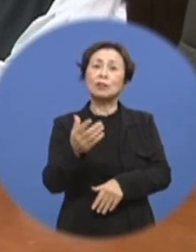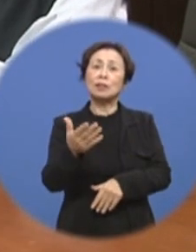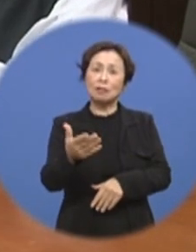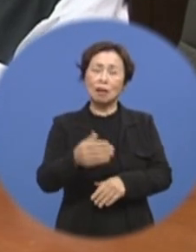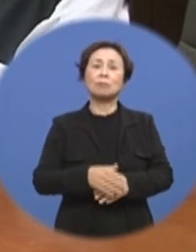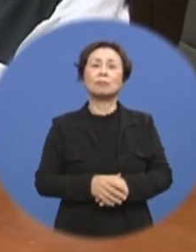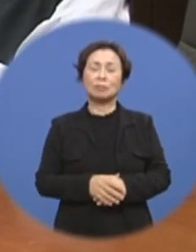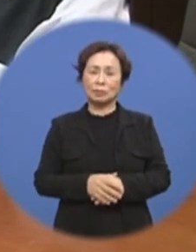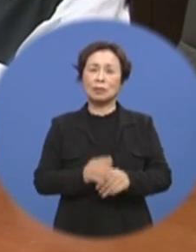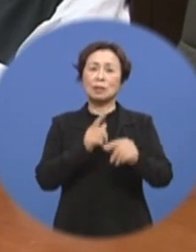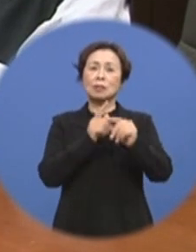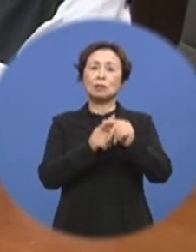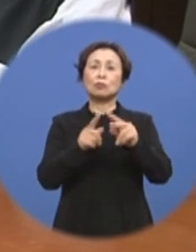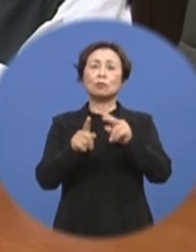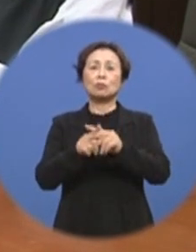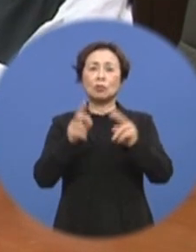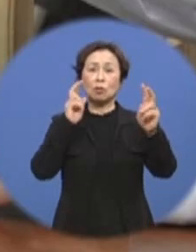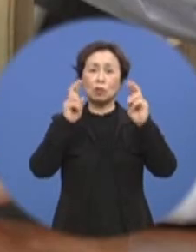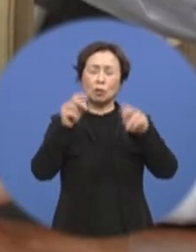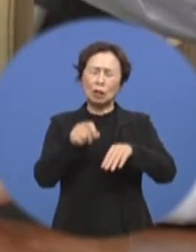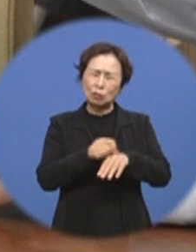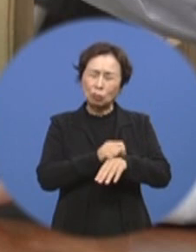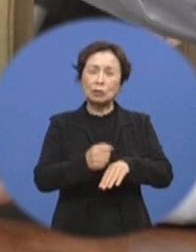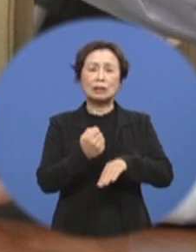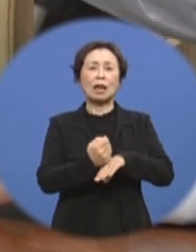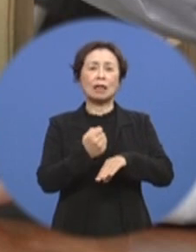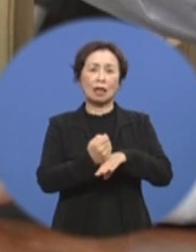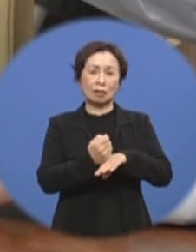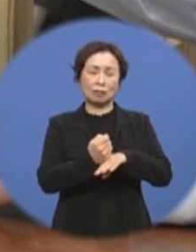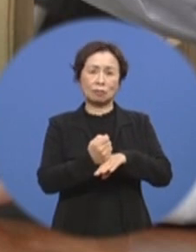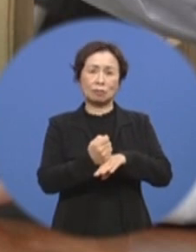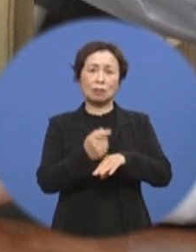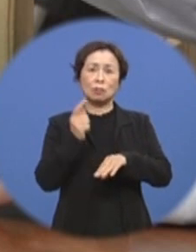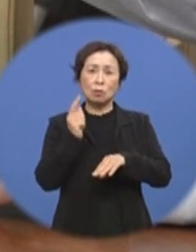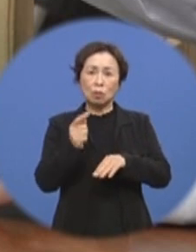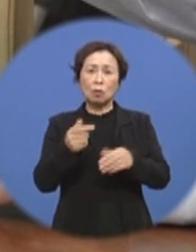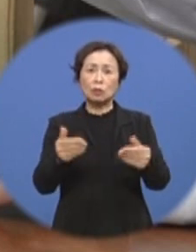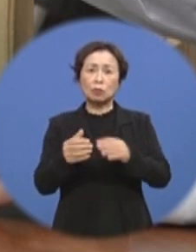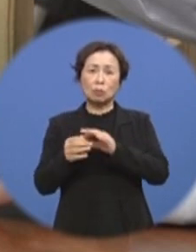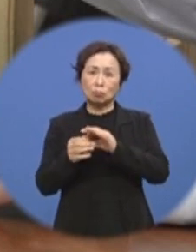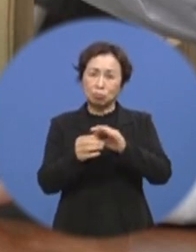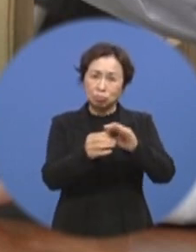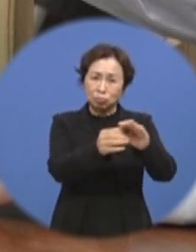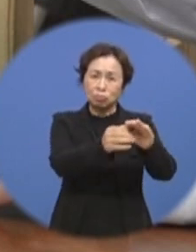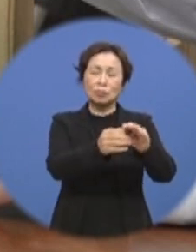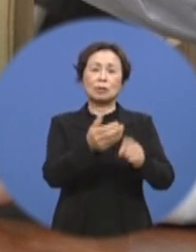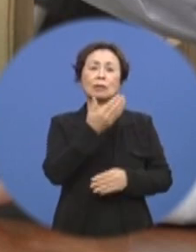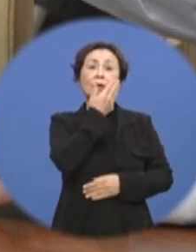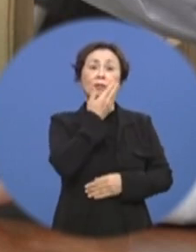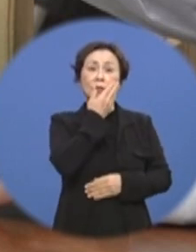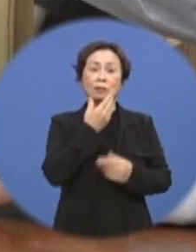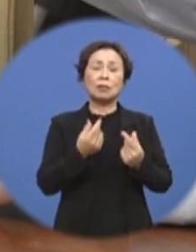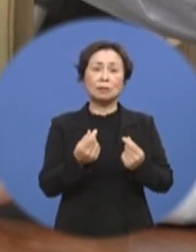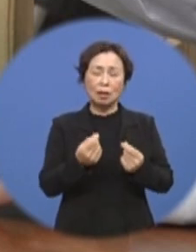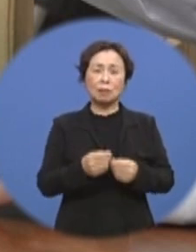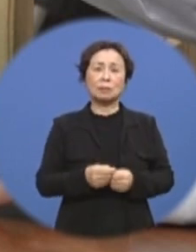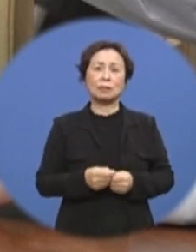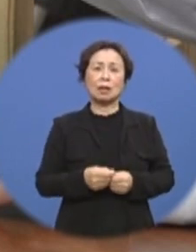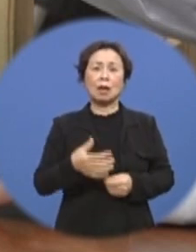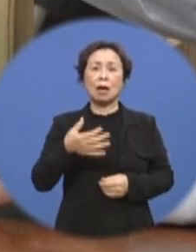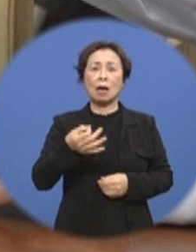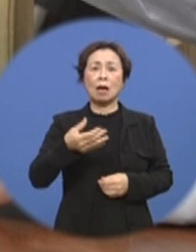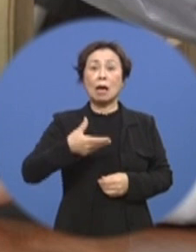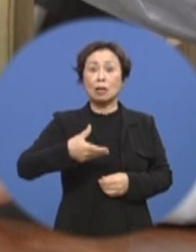が特にやっぱり大変なんですよそれで事業継続というのは大事なんでこれはの融資もそうなんです